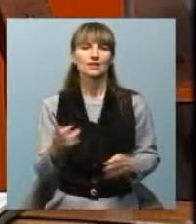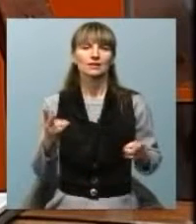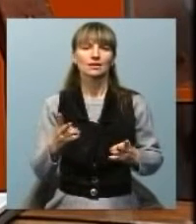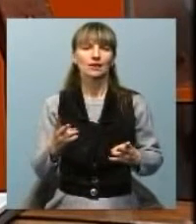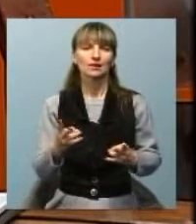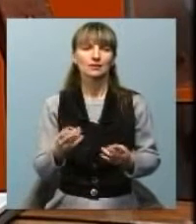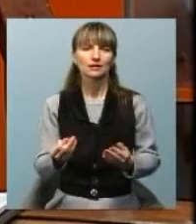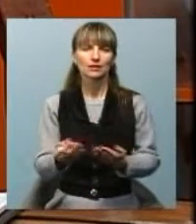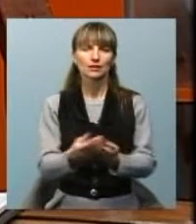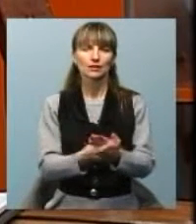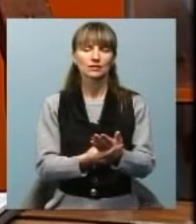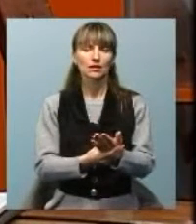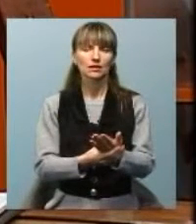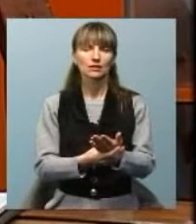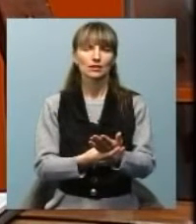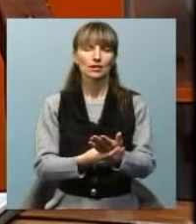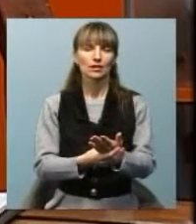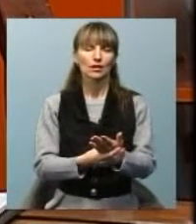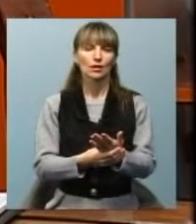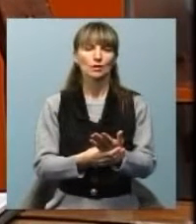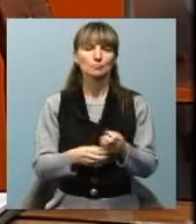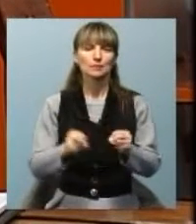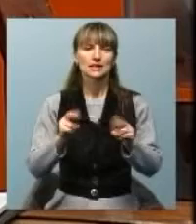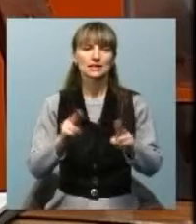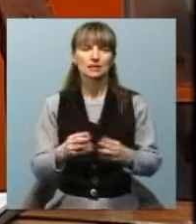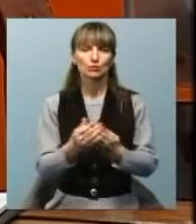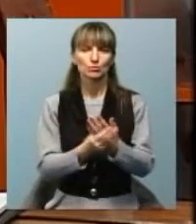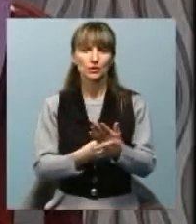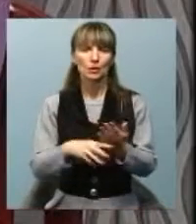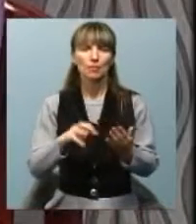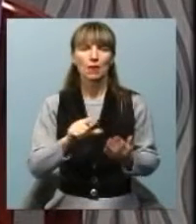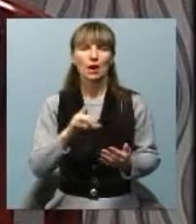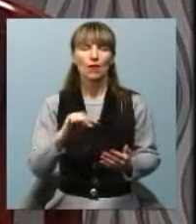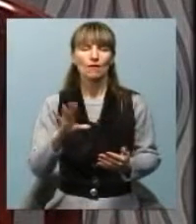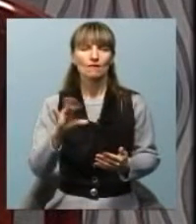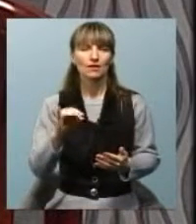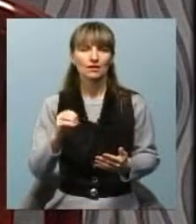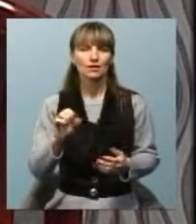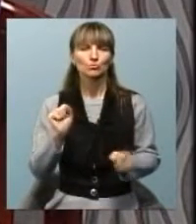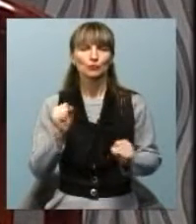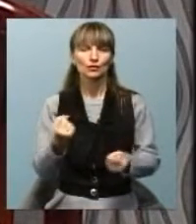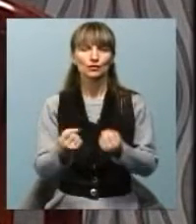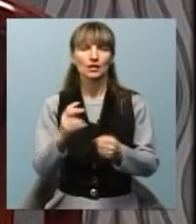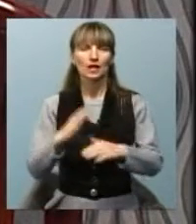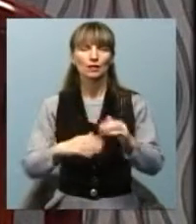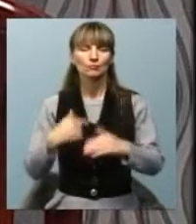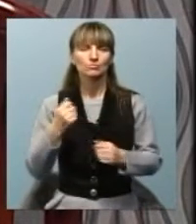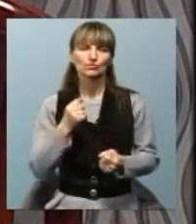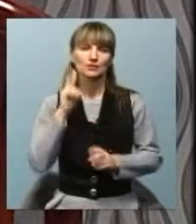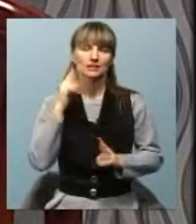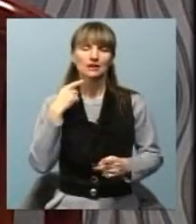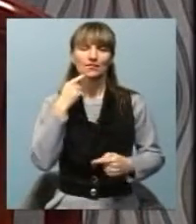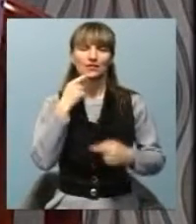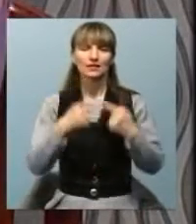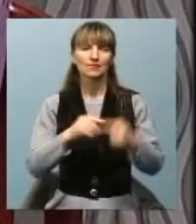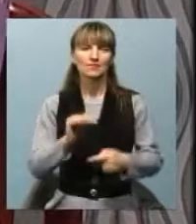одіти махрові перчатки, і тоді вони будуть триматися в руках. Молодець, секрет ти це знала. А я, на жаль, не знала. Я завжди в